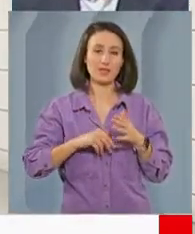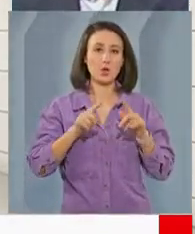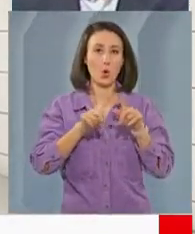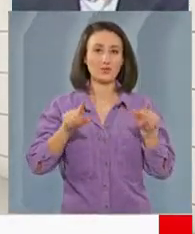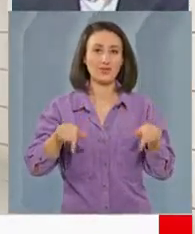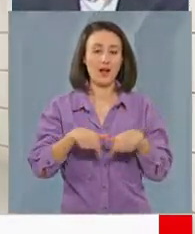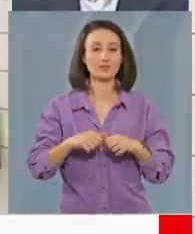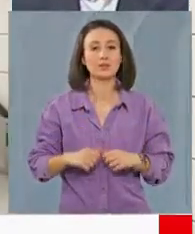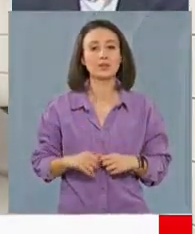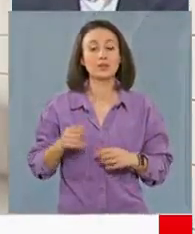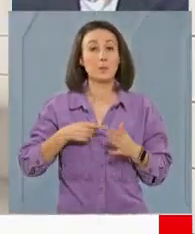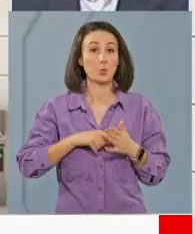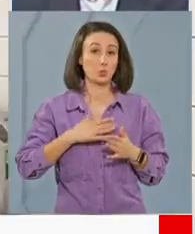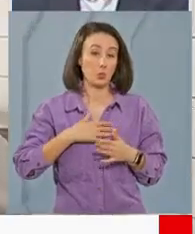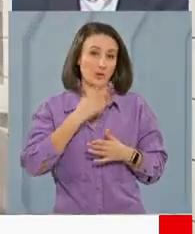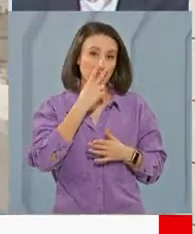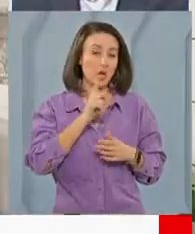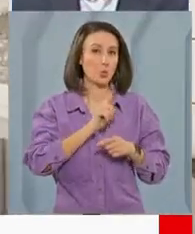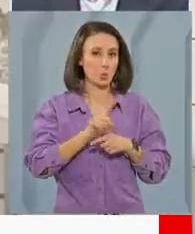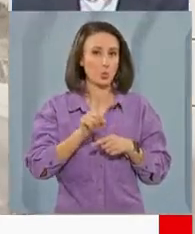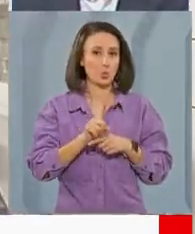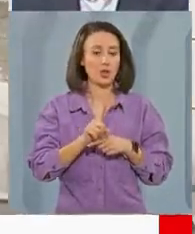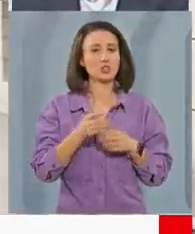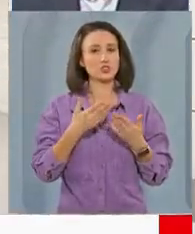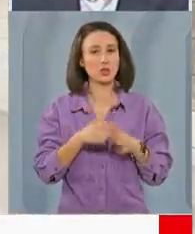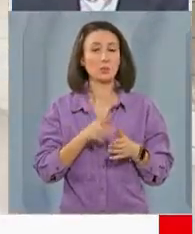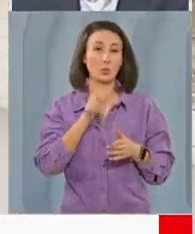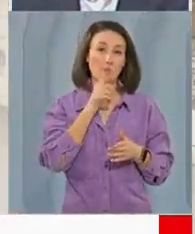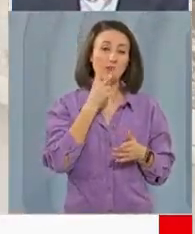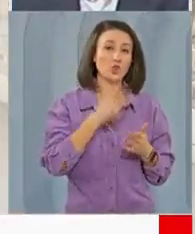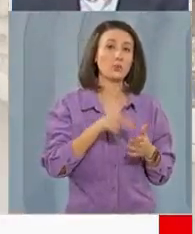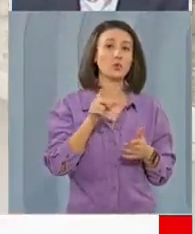contracte și Din punctul meu de vedere lucrărilor începe undeva în 2024